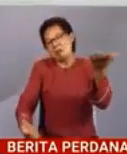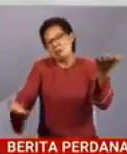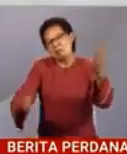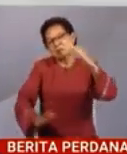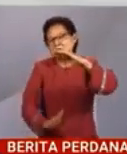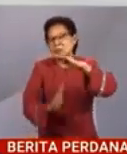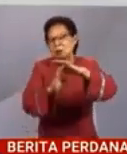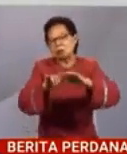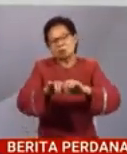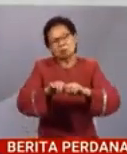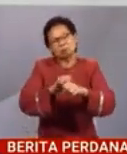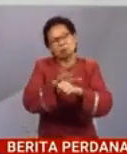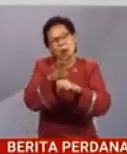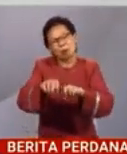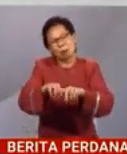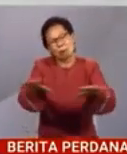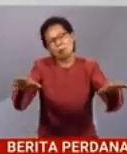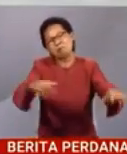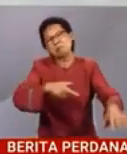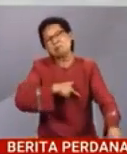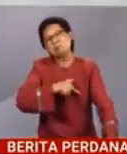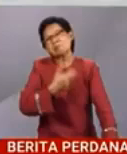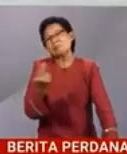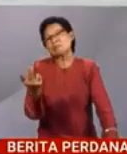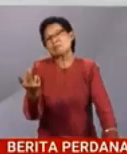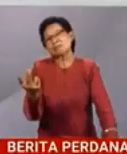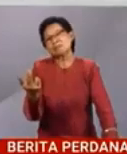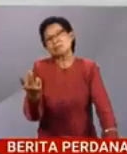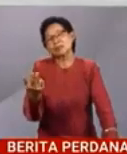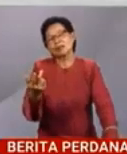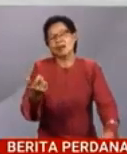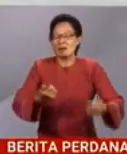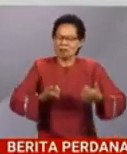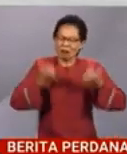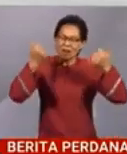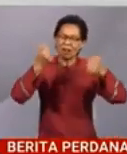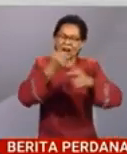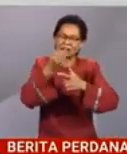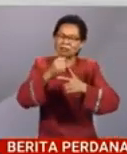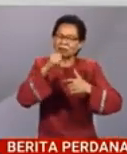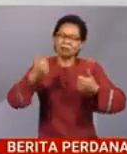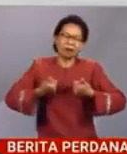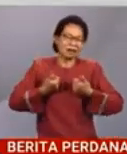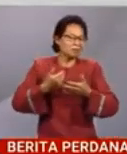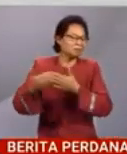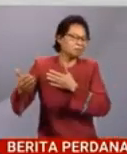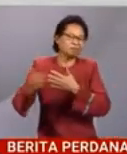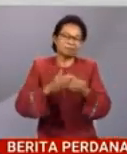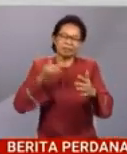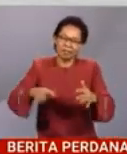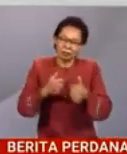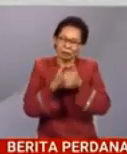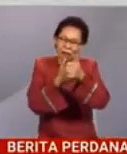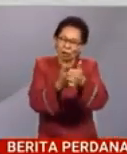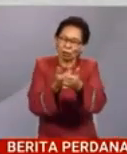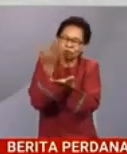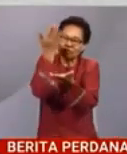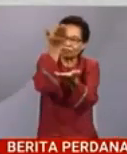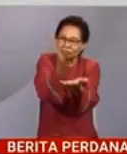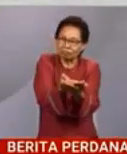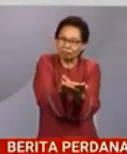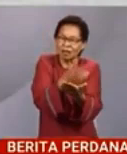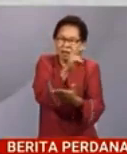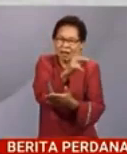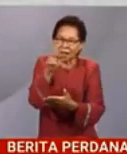memerangi COVID-19 ini hanyalah sia-sia. Raya atau tidak, kita seharusnya mengikut saranan